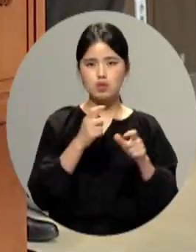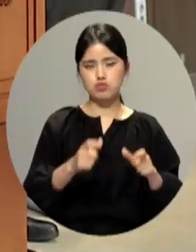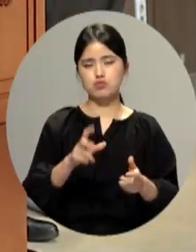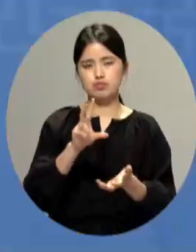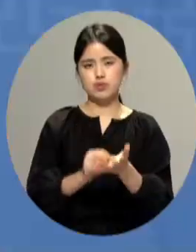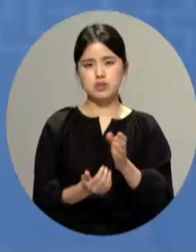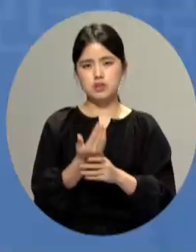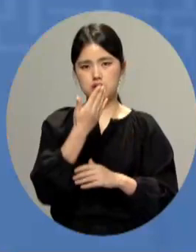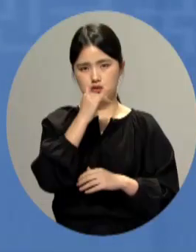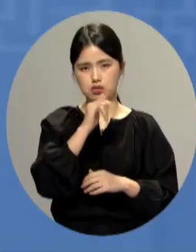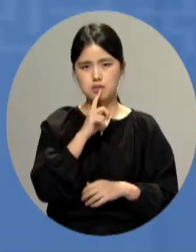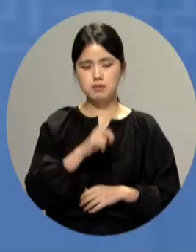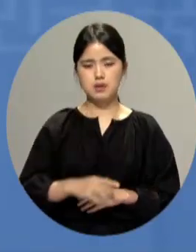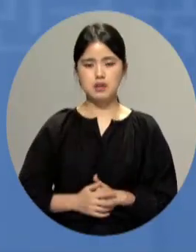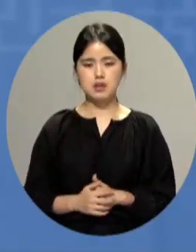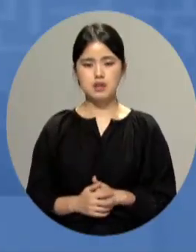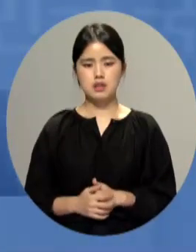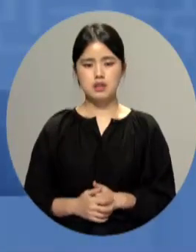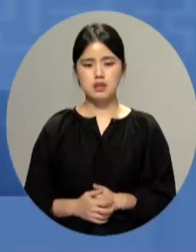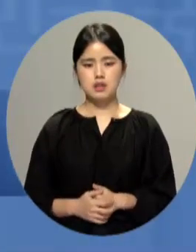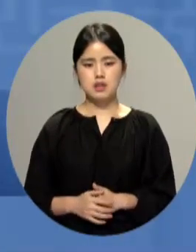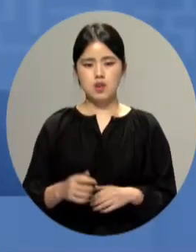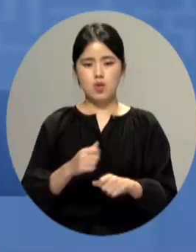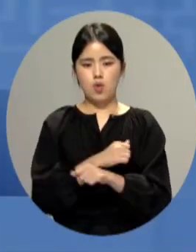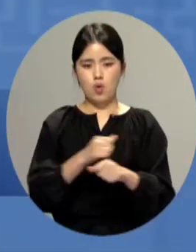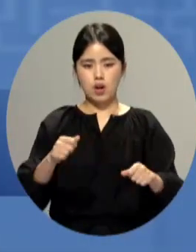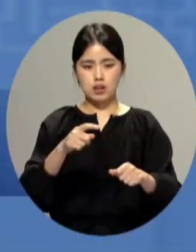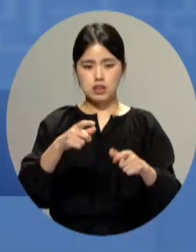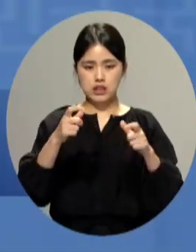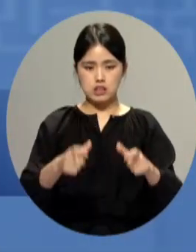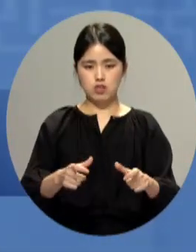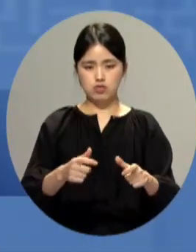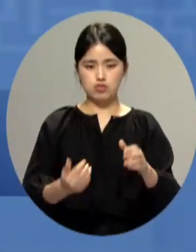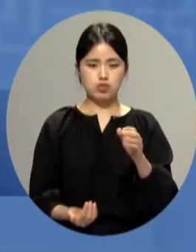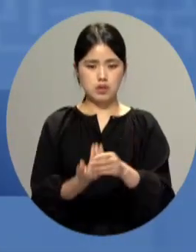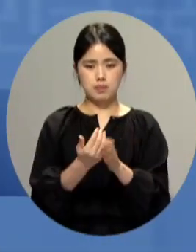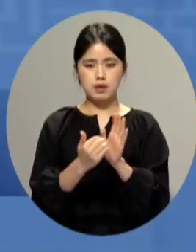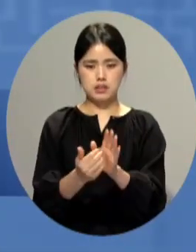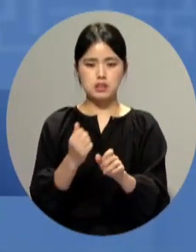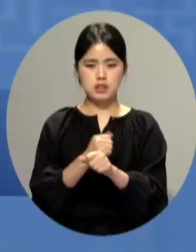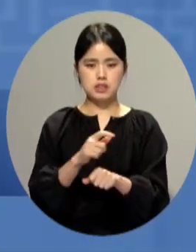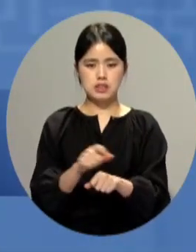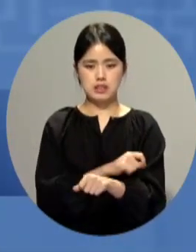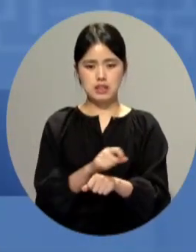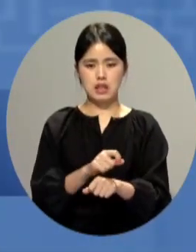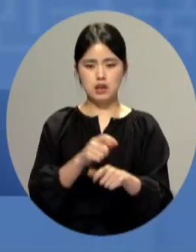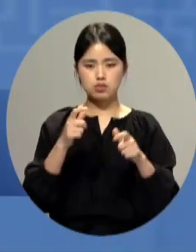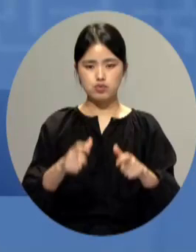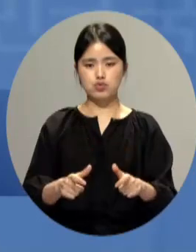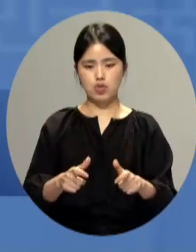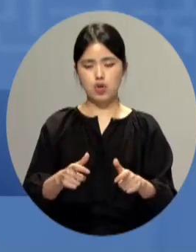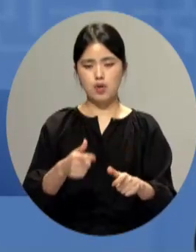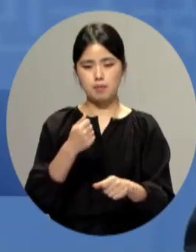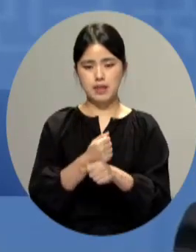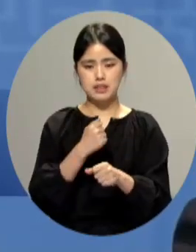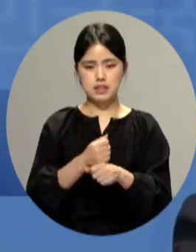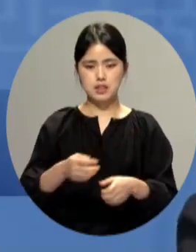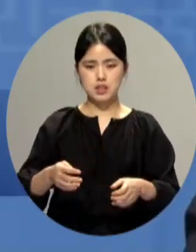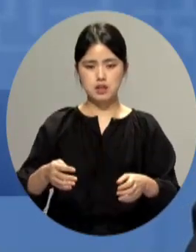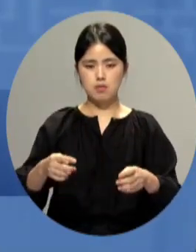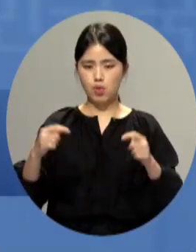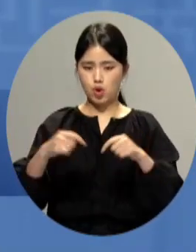때문입니다. 과대면적 지역구 출현을 방지하는 특례구역 설정협의에 민주당이 진지한